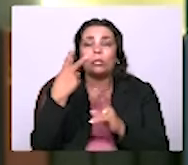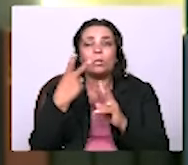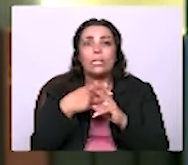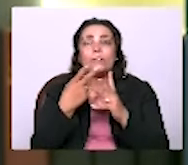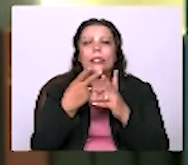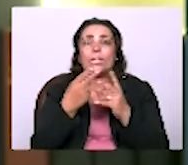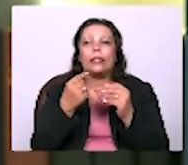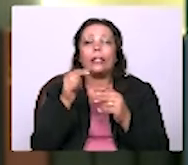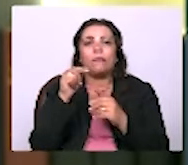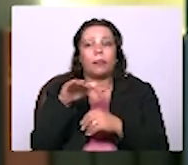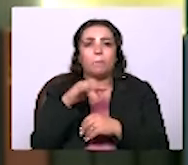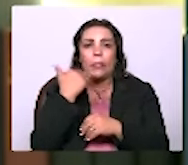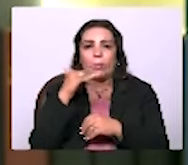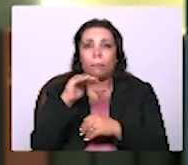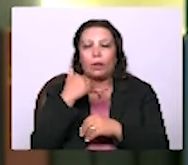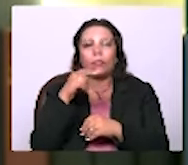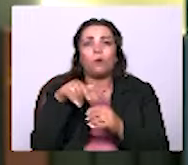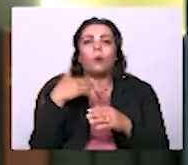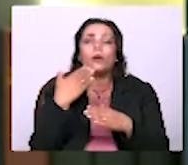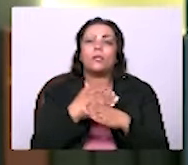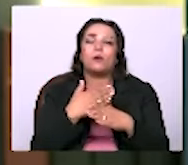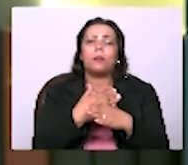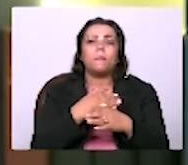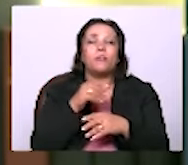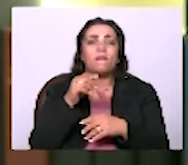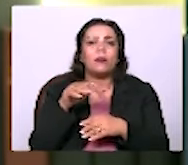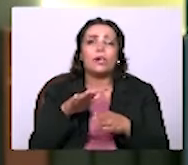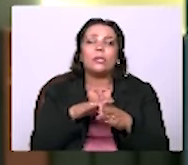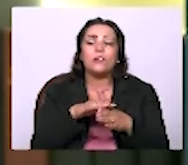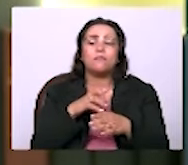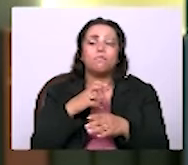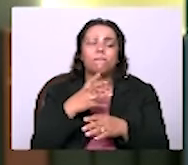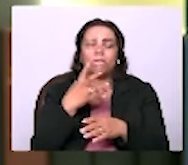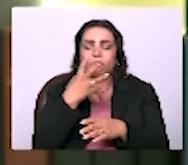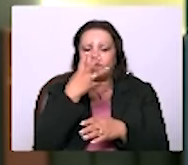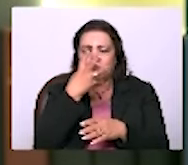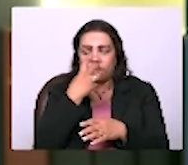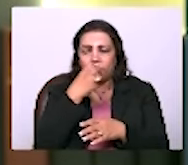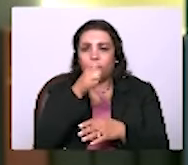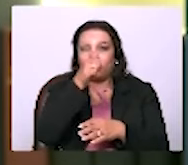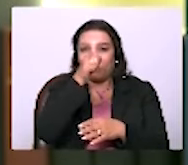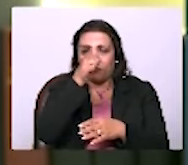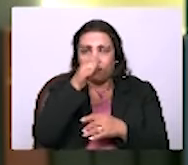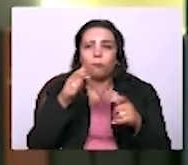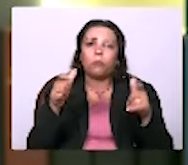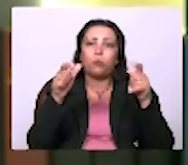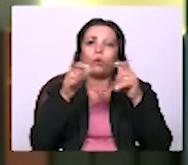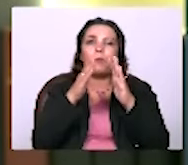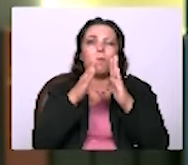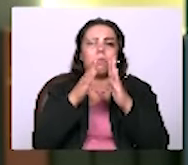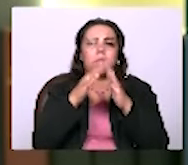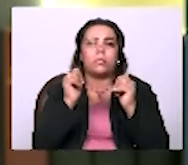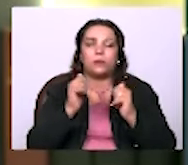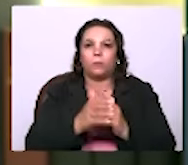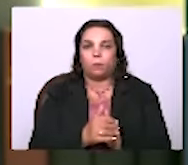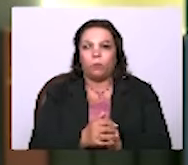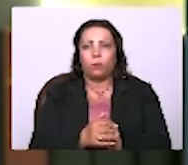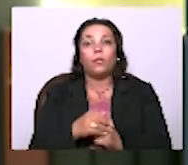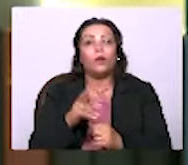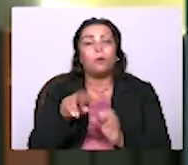من الضحايا وسببت يعني شعورا بالغضب والحزن داخل المجتمع المصري